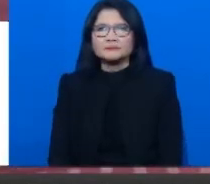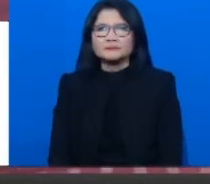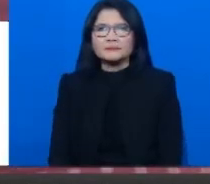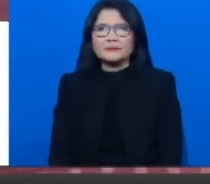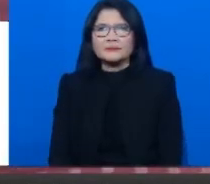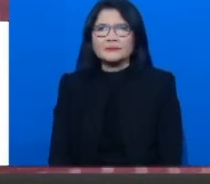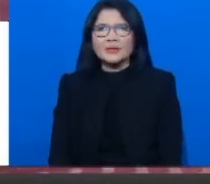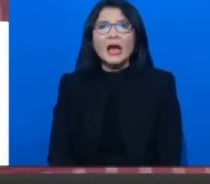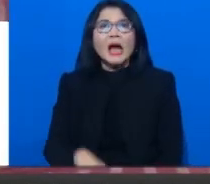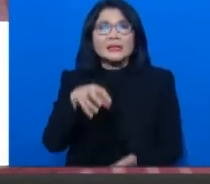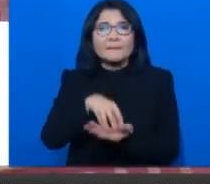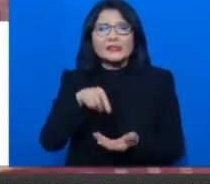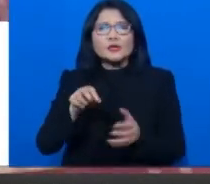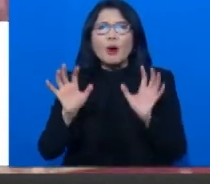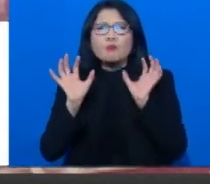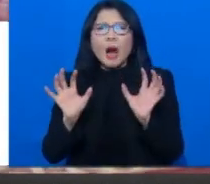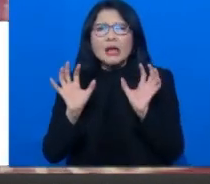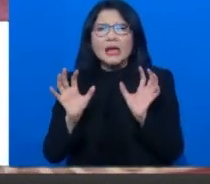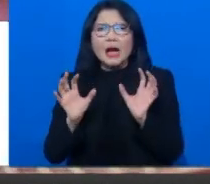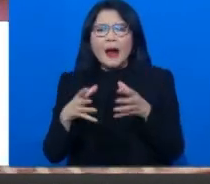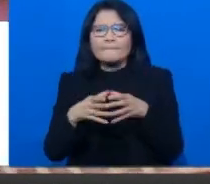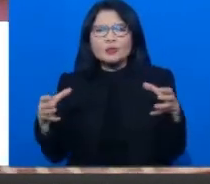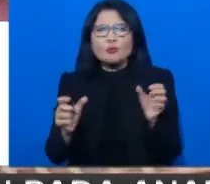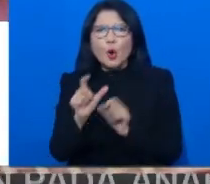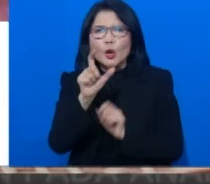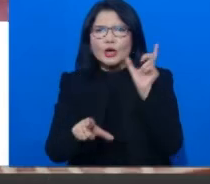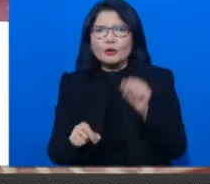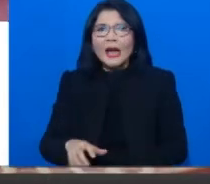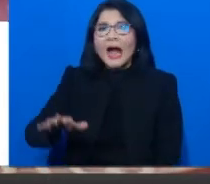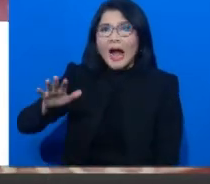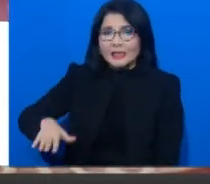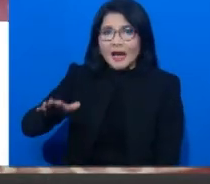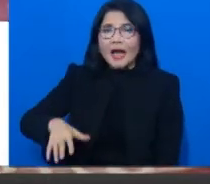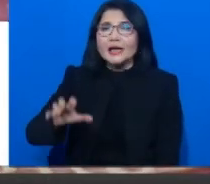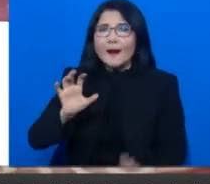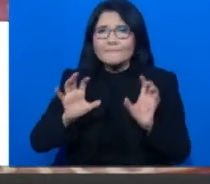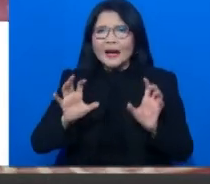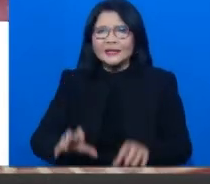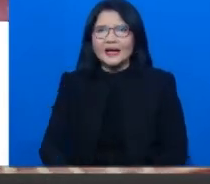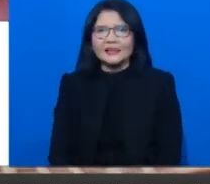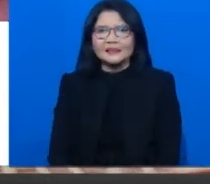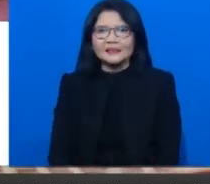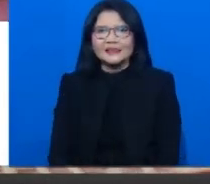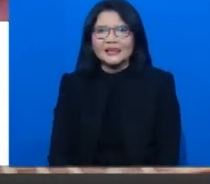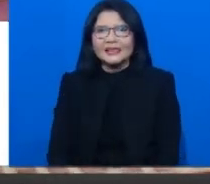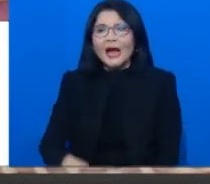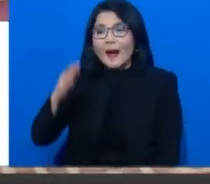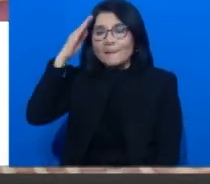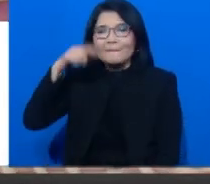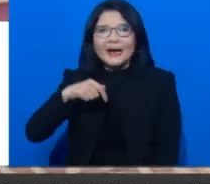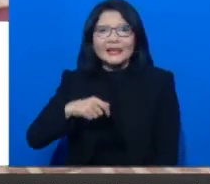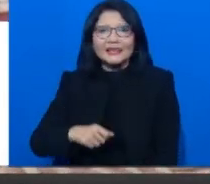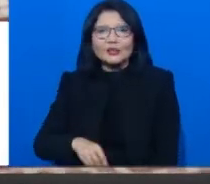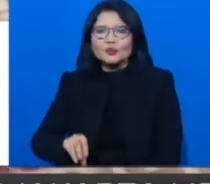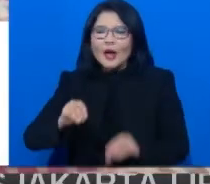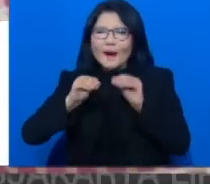banyak jumlah penduduknya. Nah pertumbuhan anak-anaknya juga banyak. Dan beliau sedikit banyak bantulah untuk bikin ngajarin